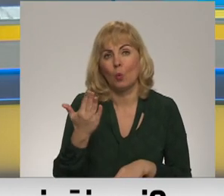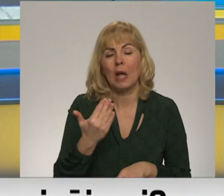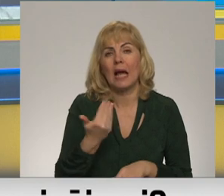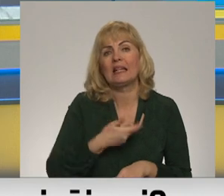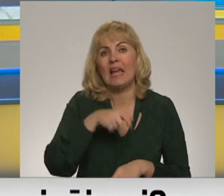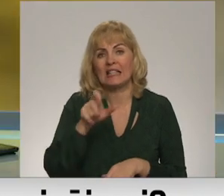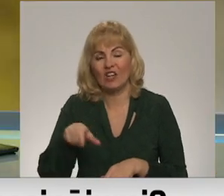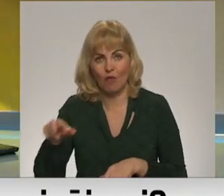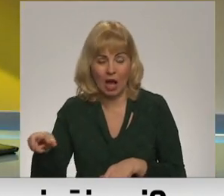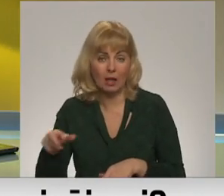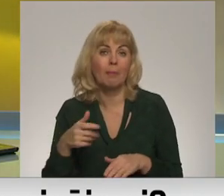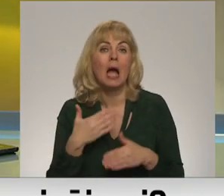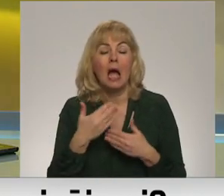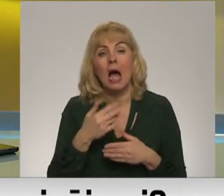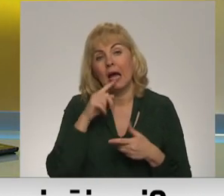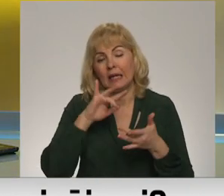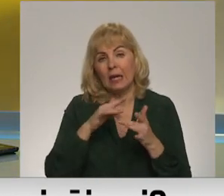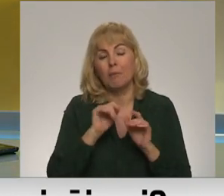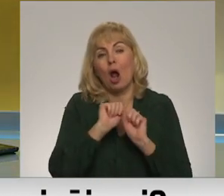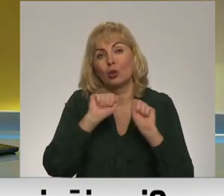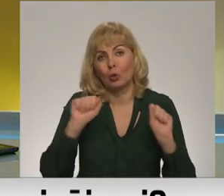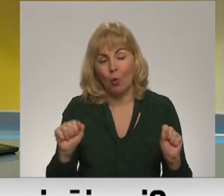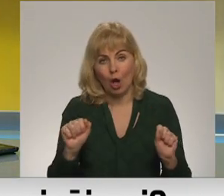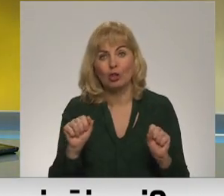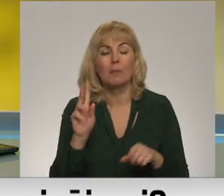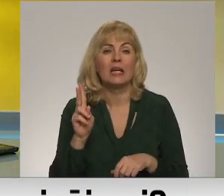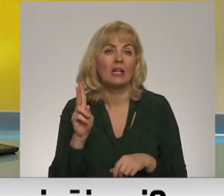paldies jums, Solovjev kungs. Sarunājos ar kiberdrošības ekspertu Kirilu Solovjevu.